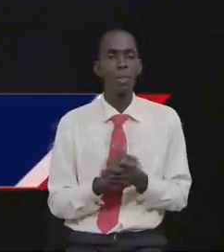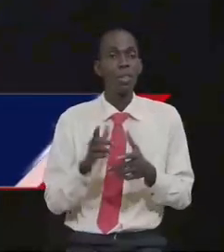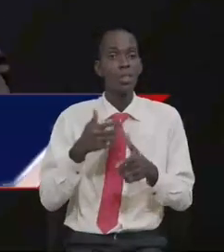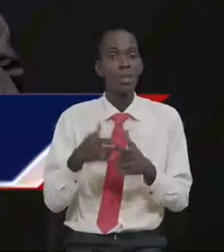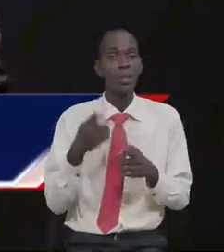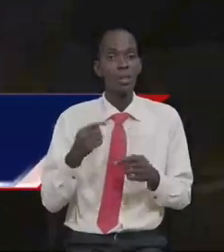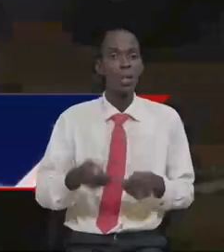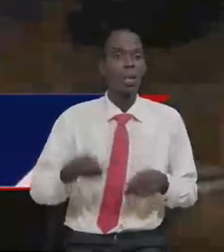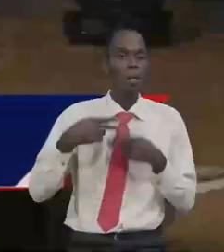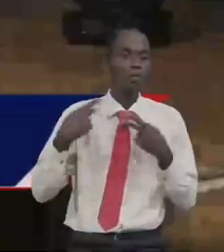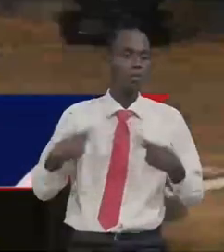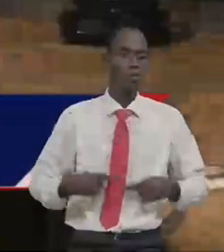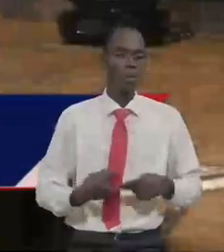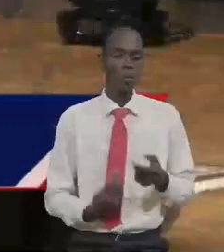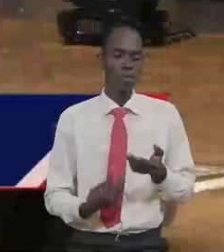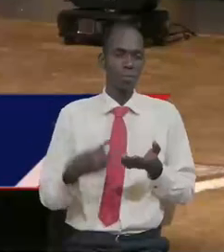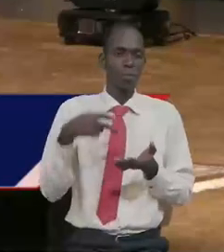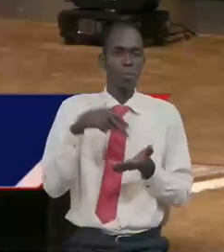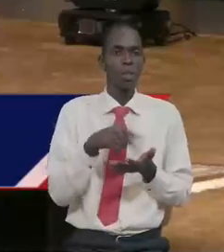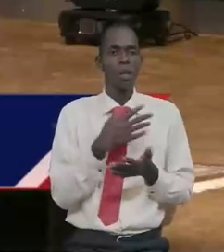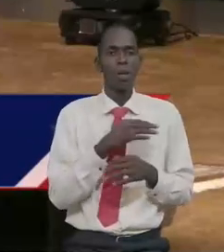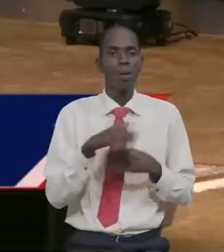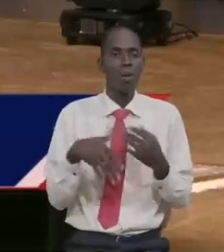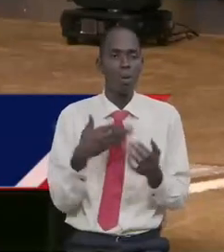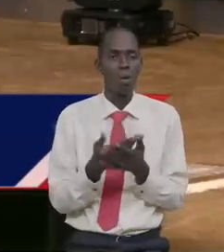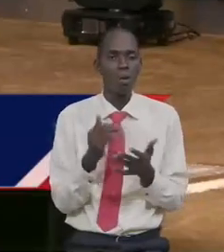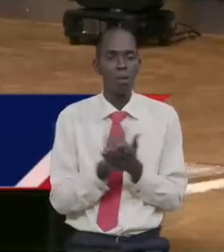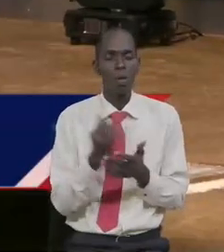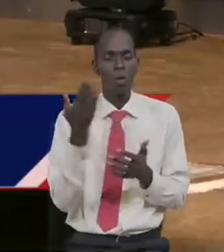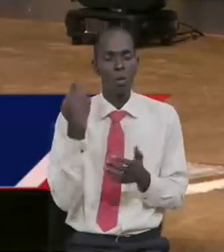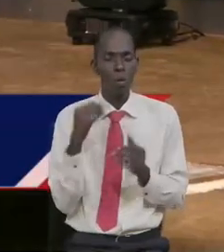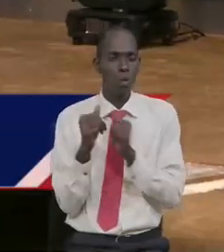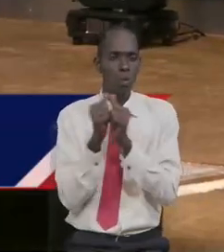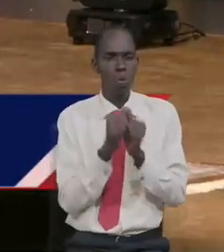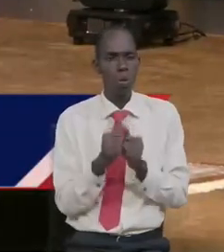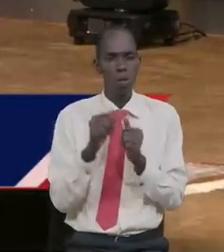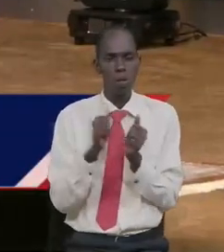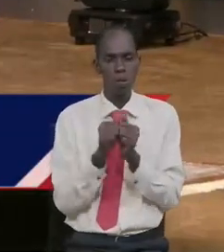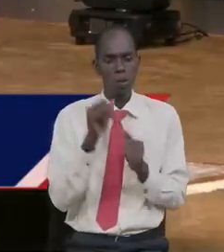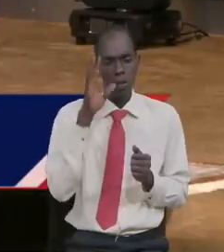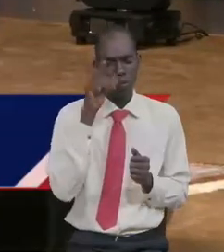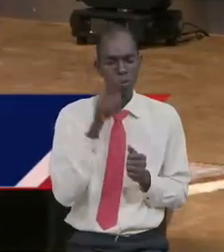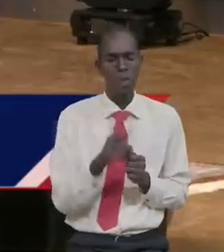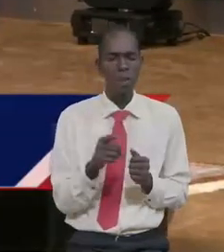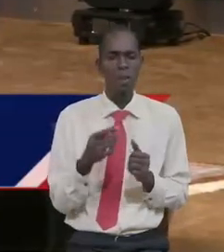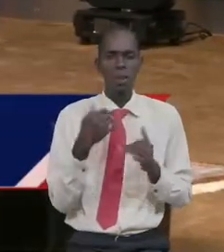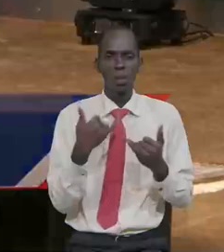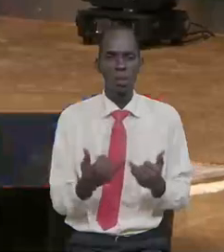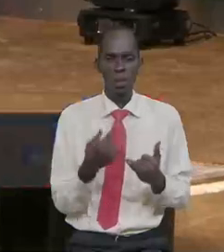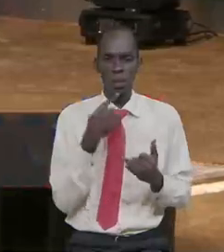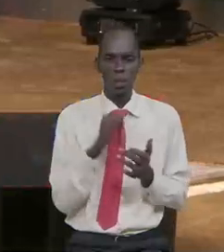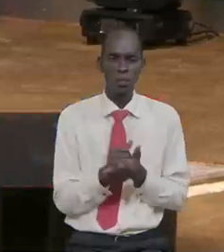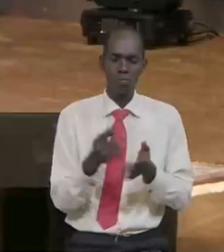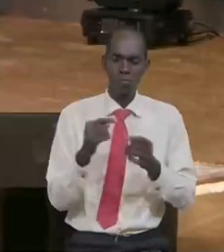Cependant, le souverain sacrificateur et tous ceux qui étaient avec lui, savoir le parti des Sadducéens,